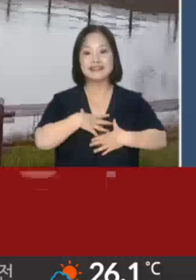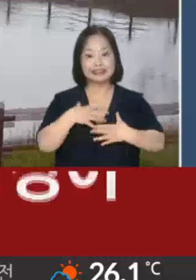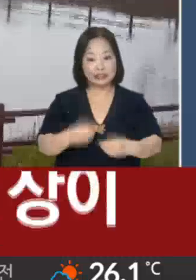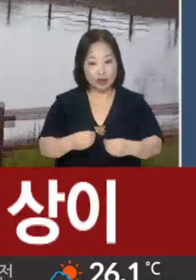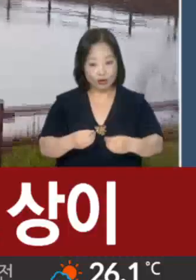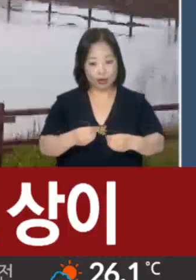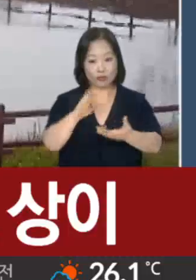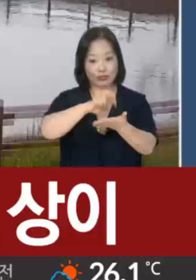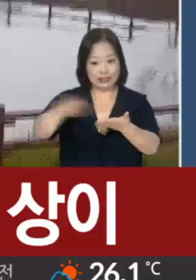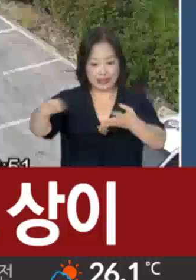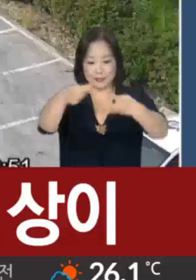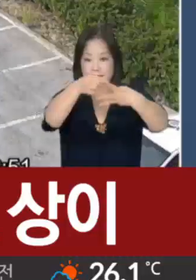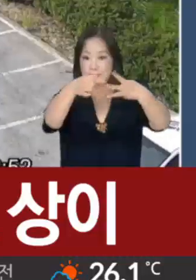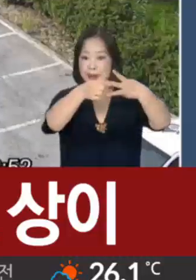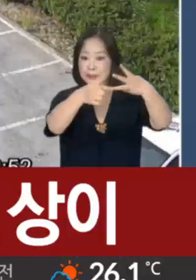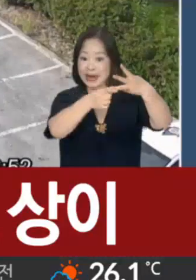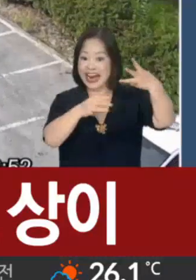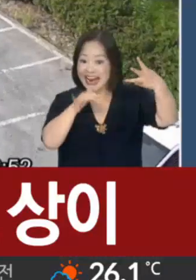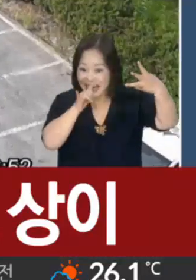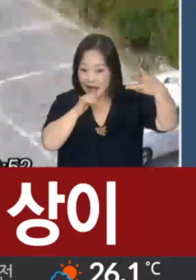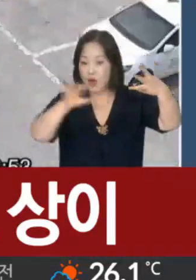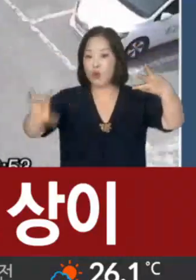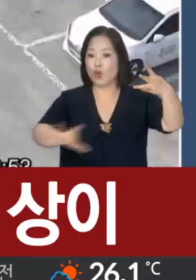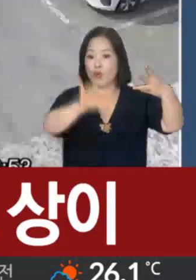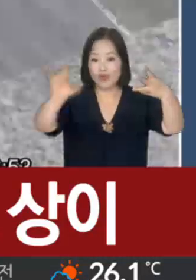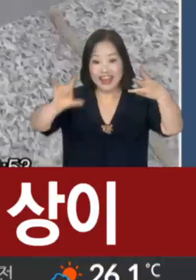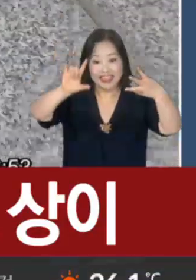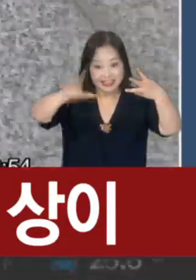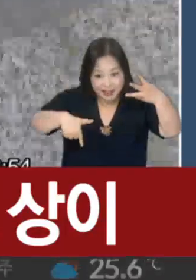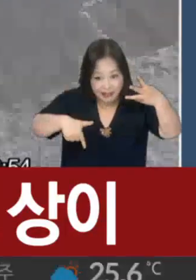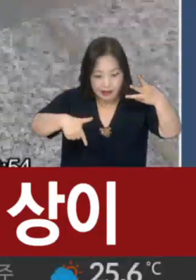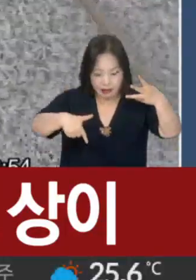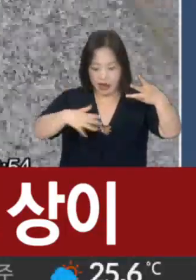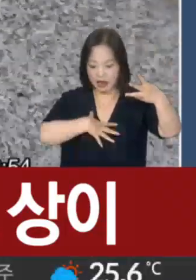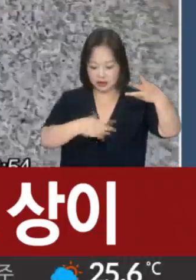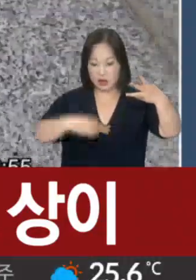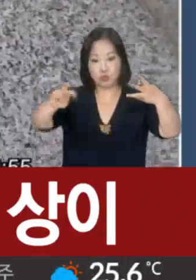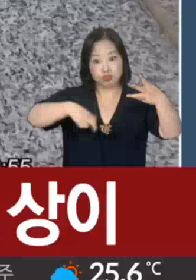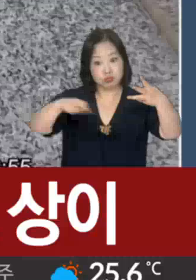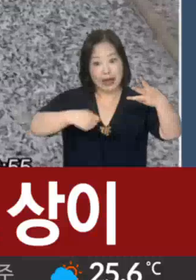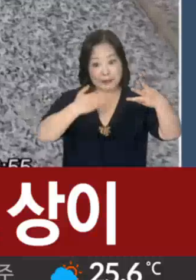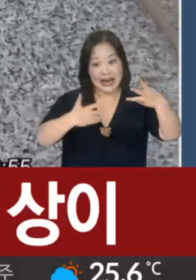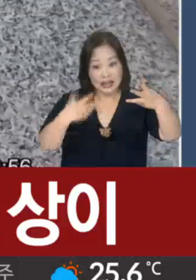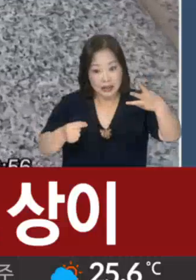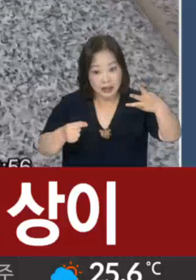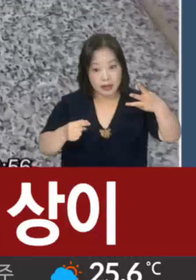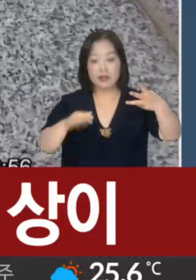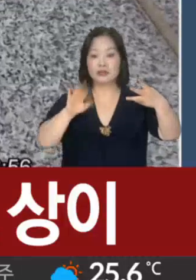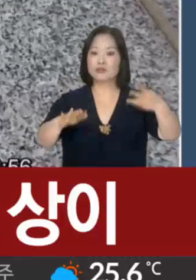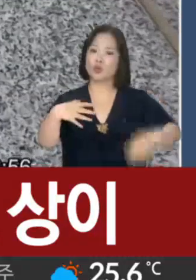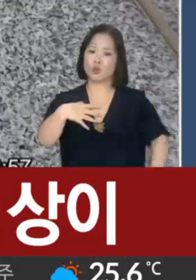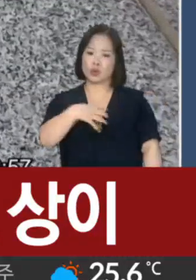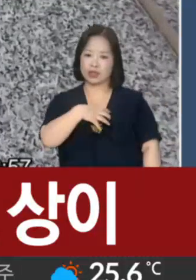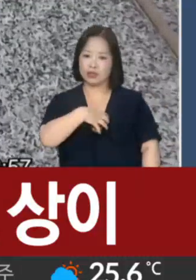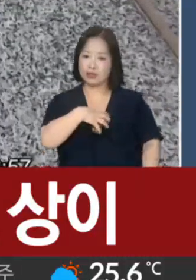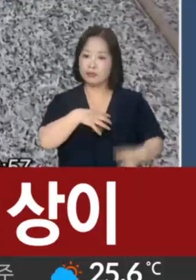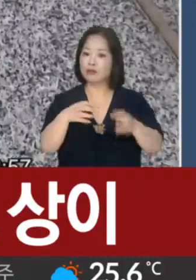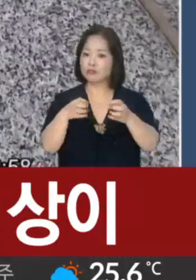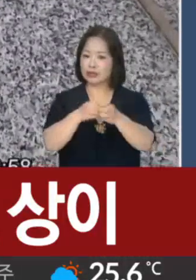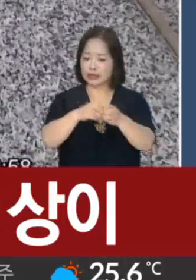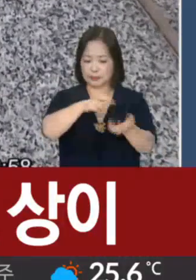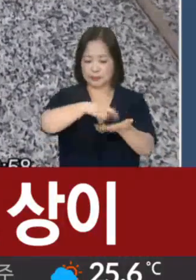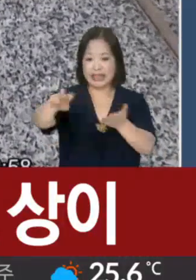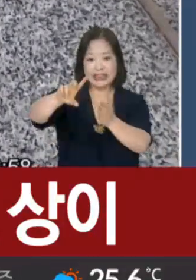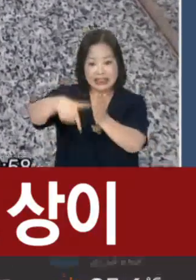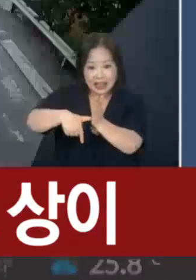있습니다. 그래서 우리 과거 이제 코로나 때 많은 이제 안전 문자를 받으셨는데요. 지금 이제 위급 정도에 해당되는 문자라고 한다면